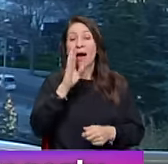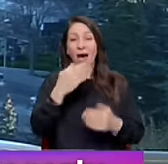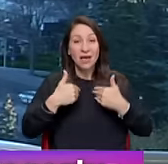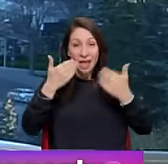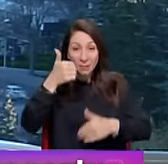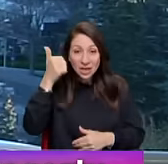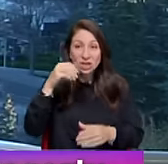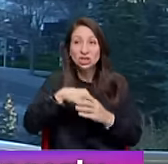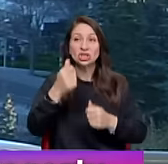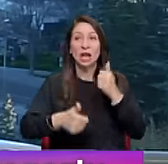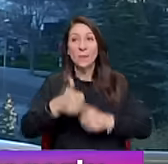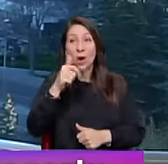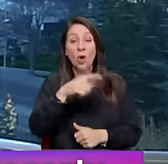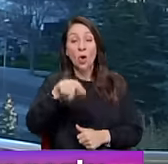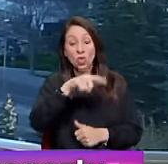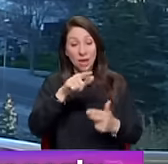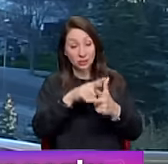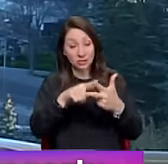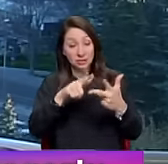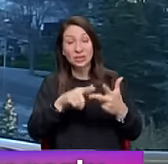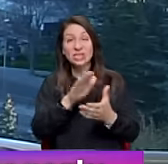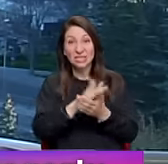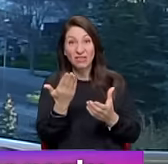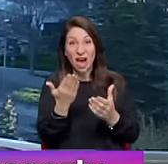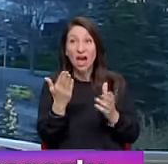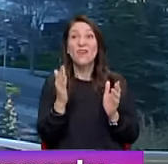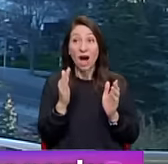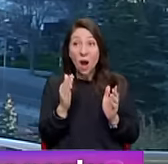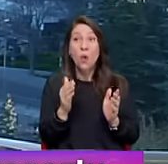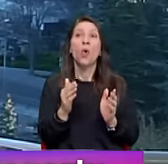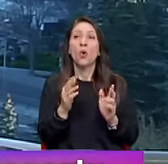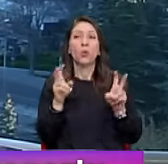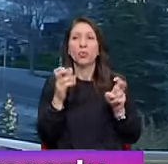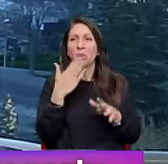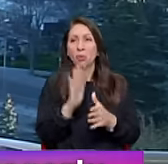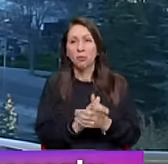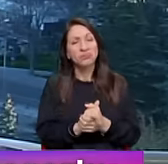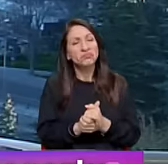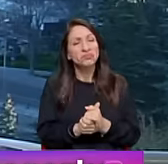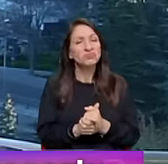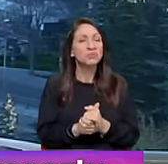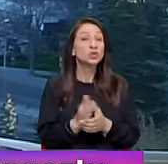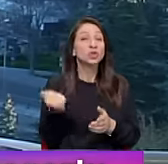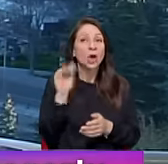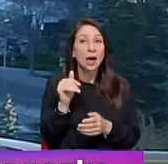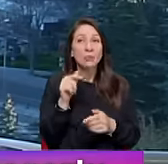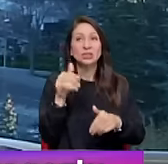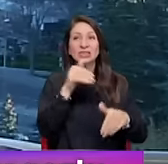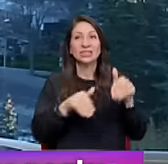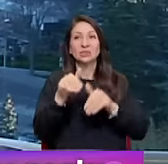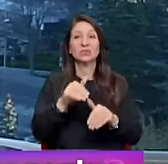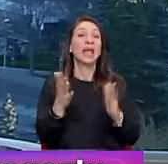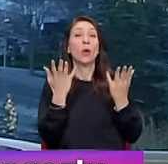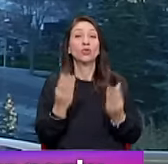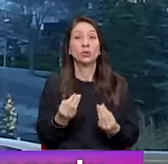Bakanı, İçişleri Bakanı, onlar hani istifa edecekler mi etmeyecekler mi konu bile olmuyor. Sonra bu seçimde